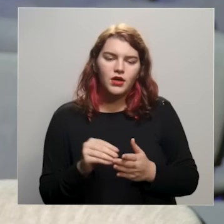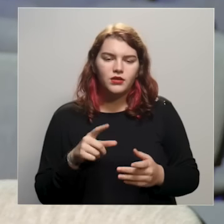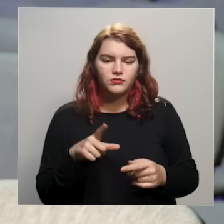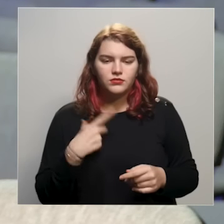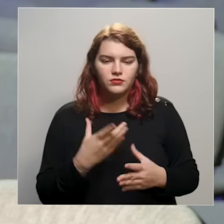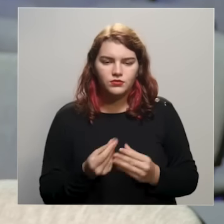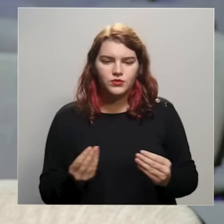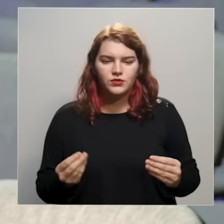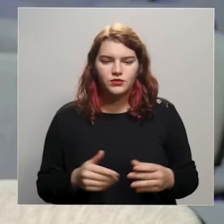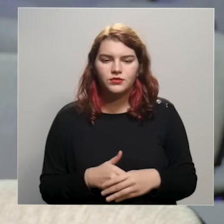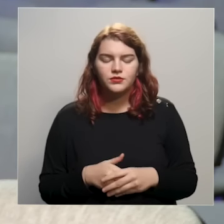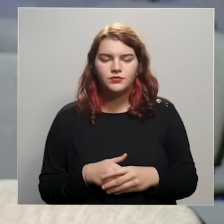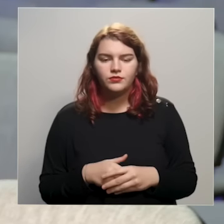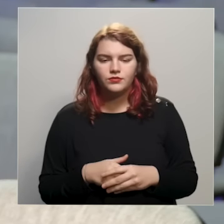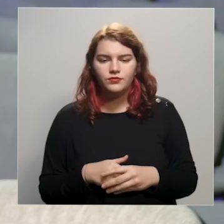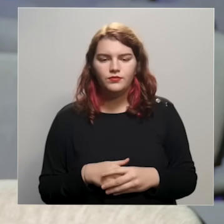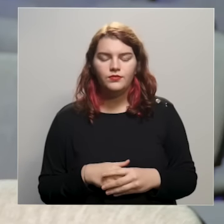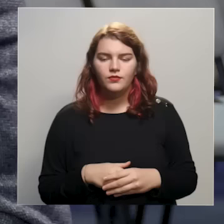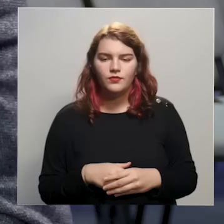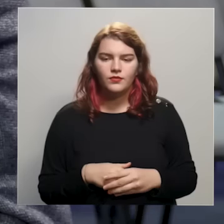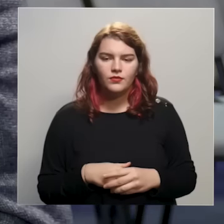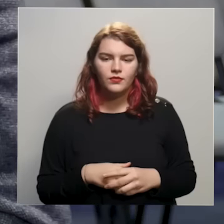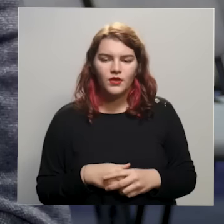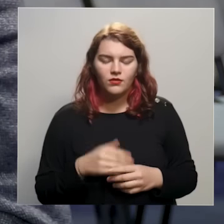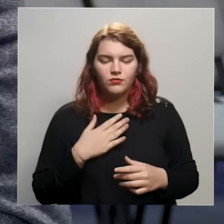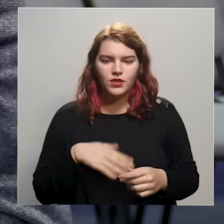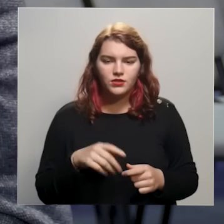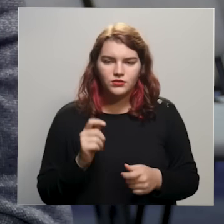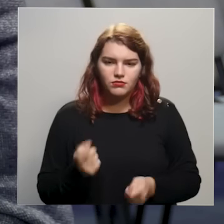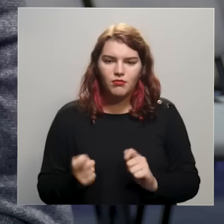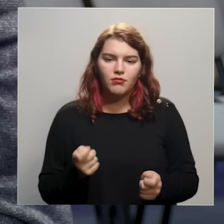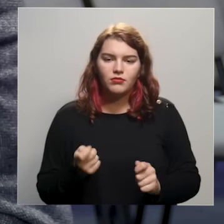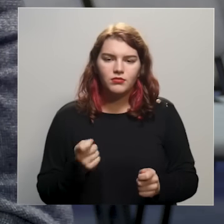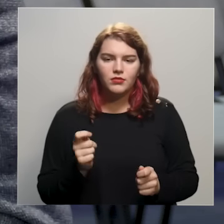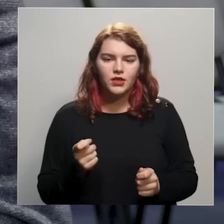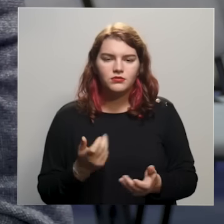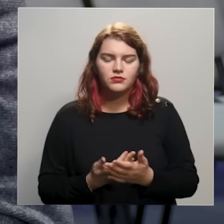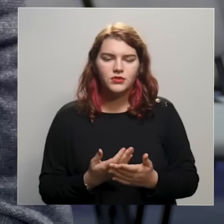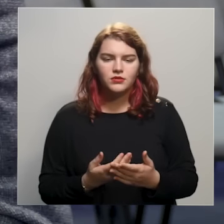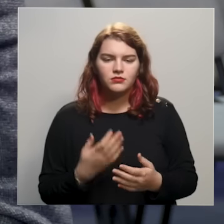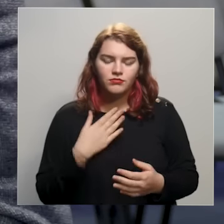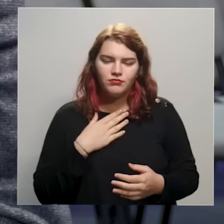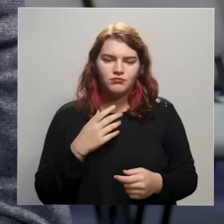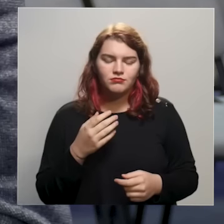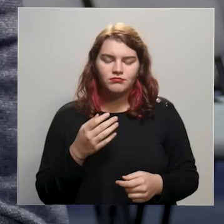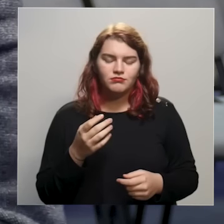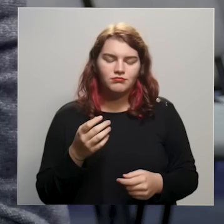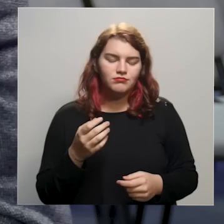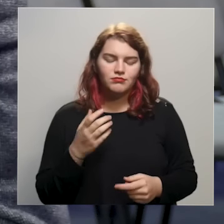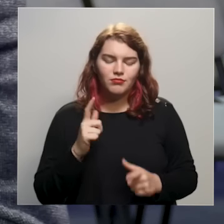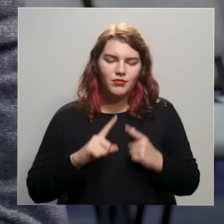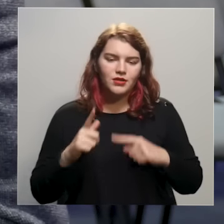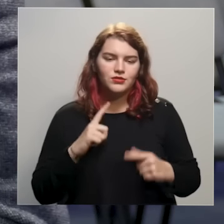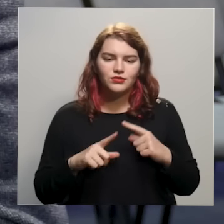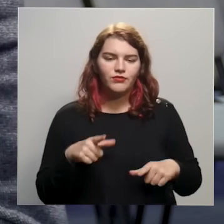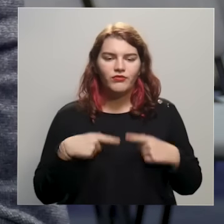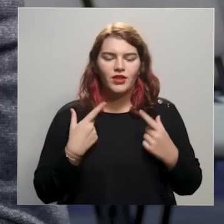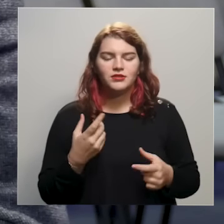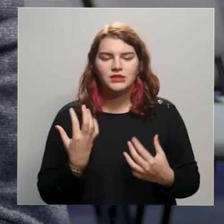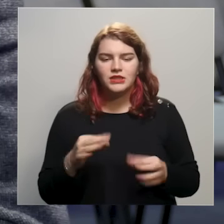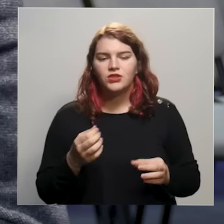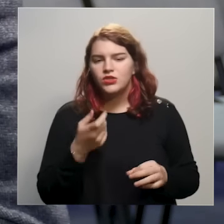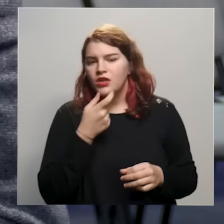Și poate ajutăm. Vă place să batezați tobe? Păi asta este pentru mine pasiunea vieții mele de la 10